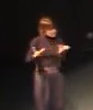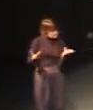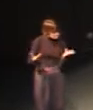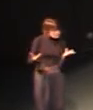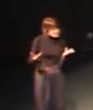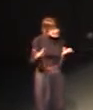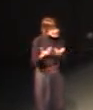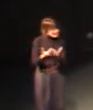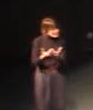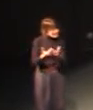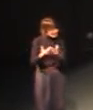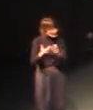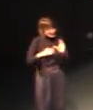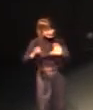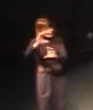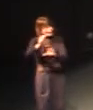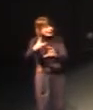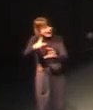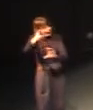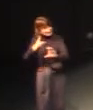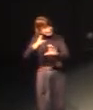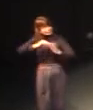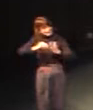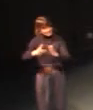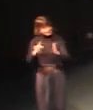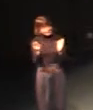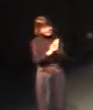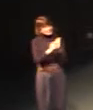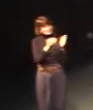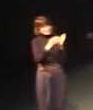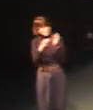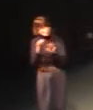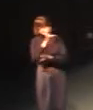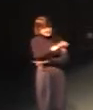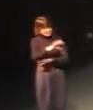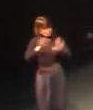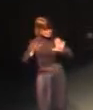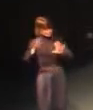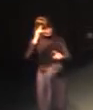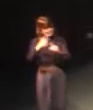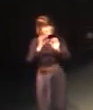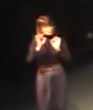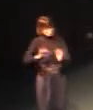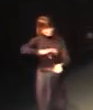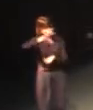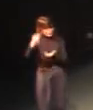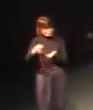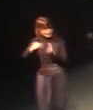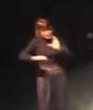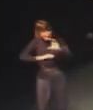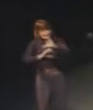traité qui date de 1959 le traité sur l'antarctique et le en 1991